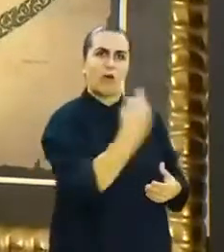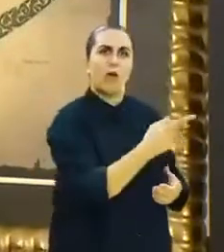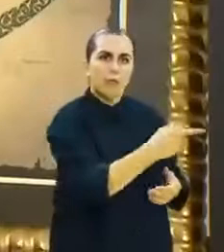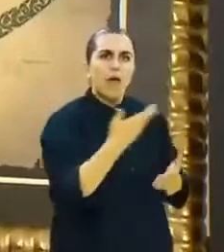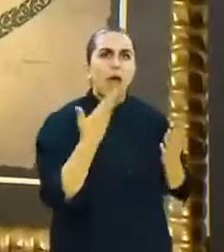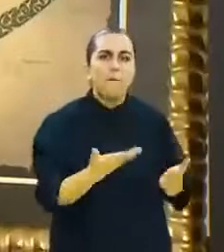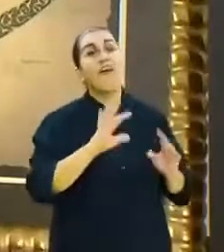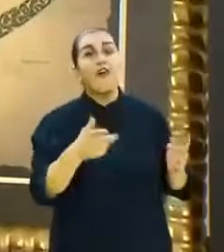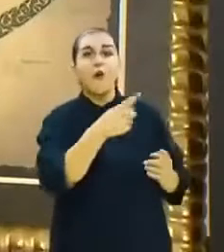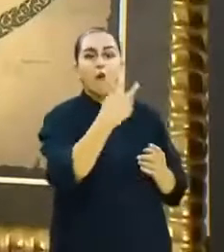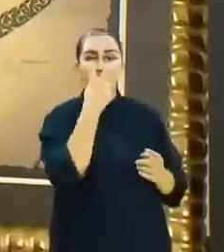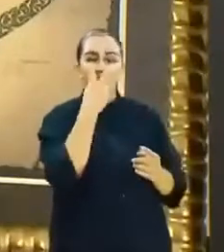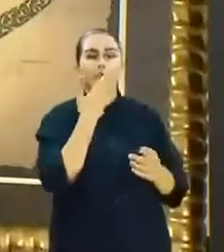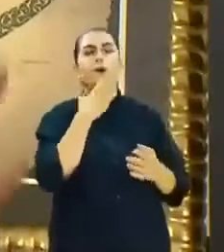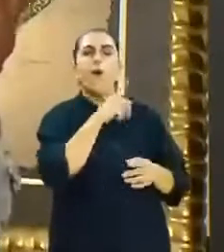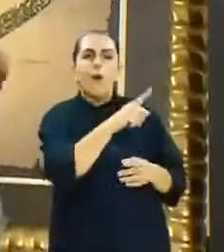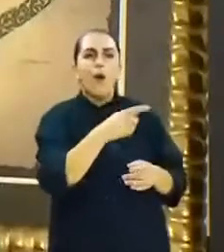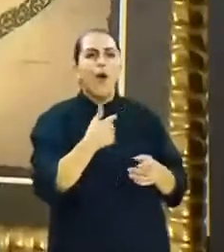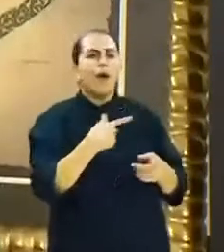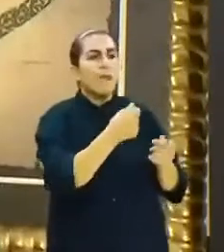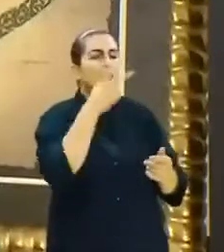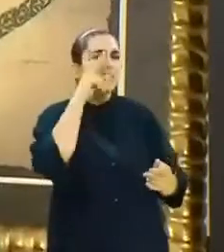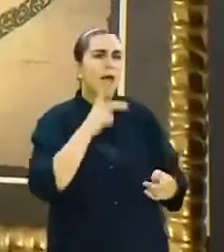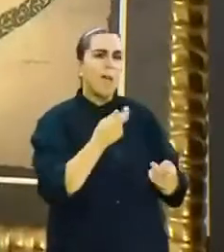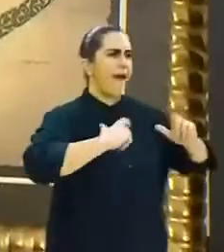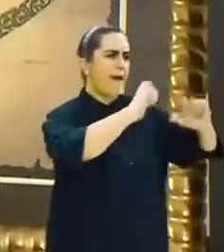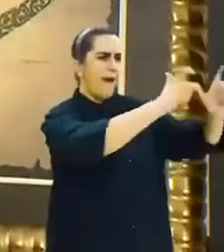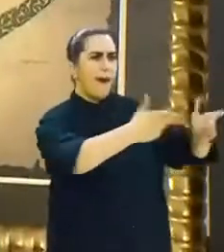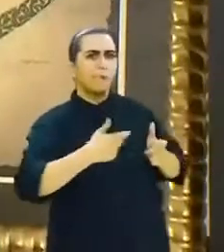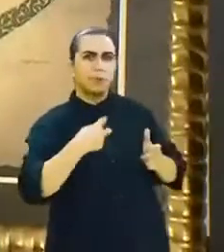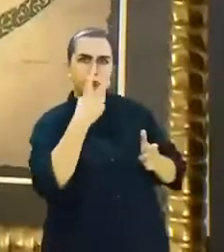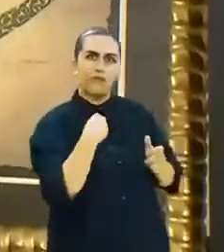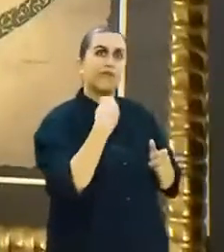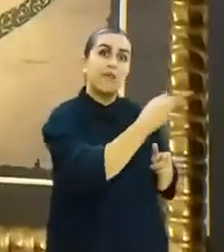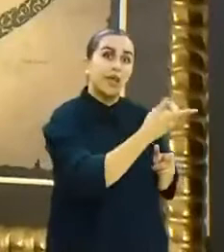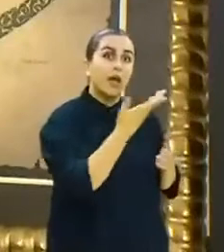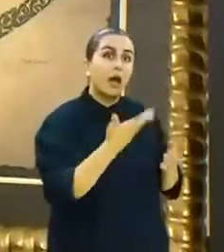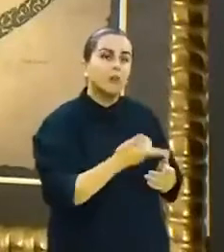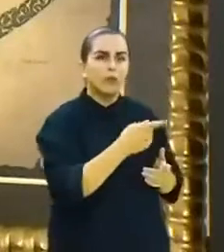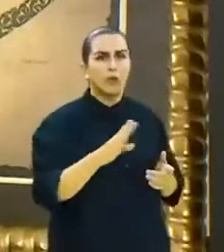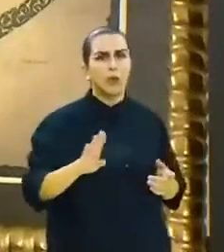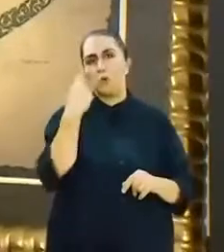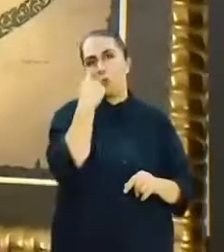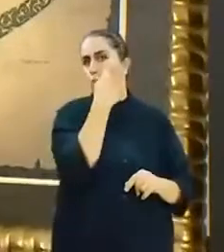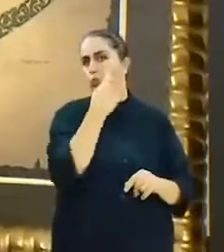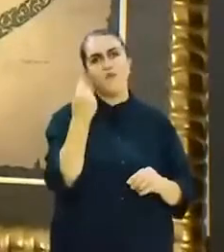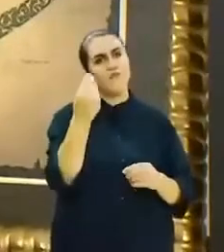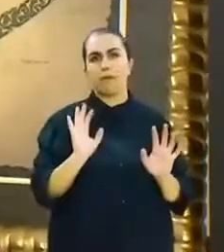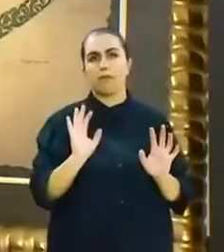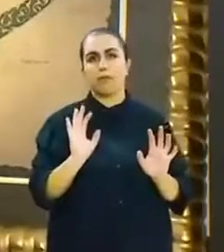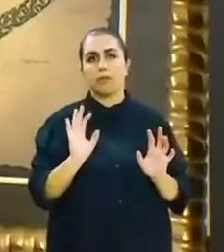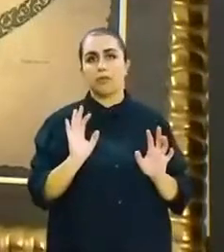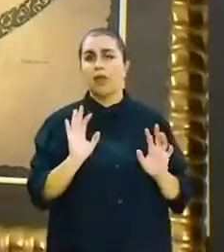ki verir ne ya şu İki gözünü ve bütün dünyanın saltanatını sana verelim dediğimiz zaman öğrenci olur mu hocam olmaz Ben iki gözümü veremem bir